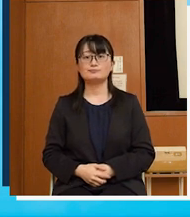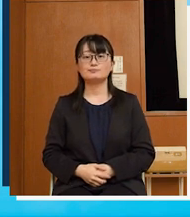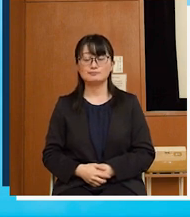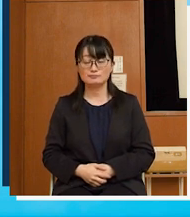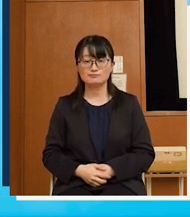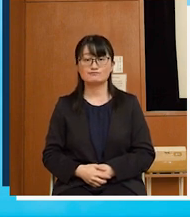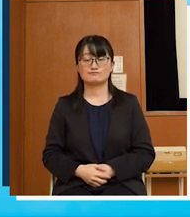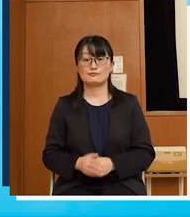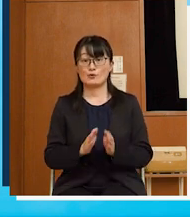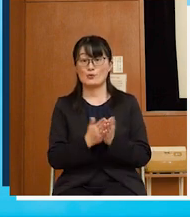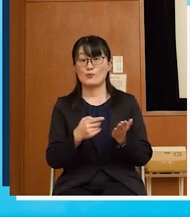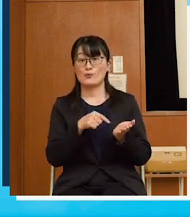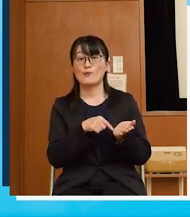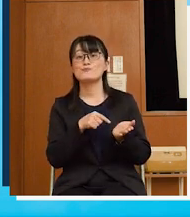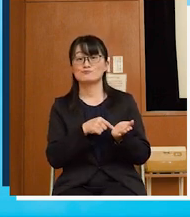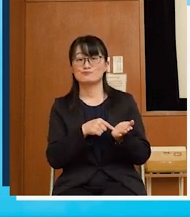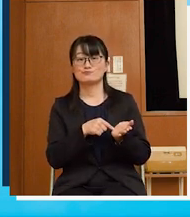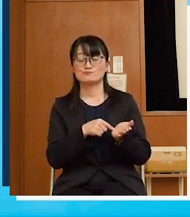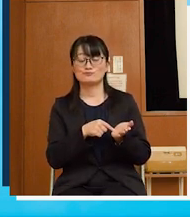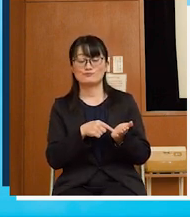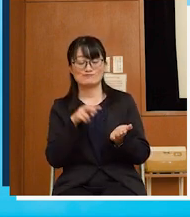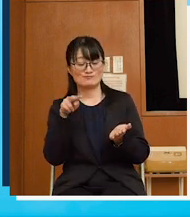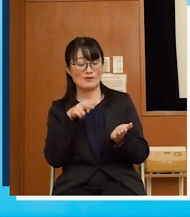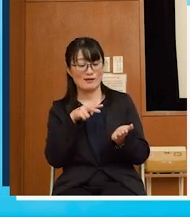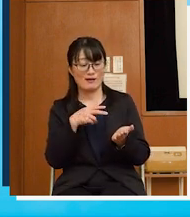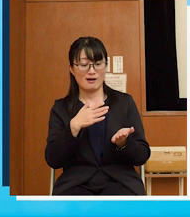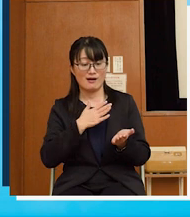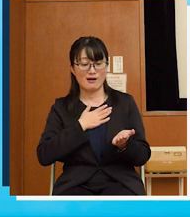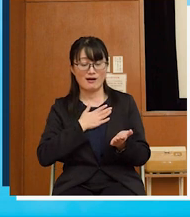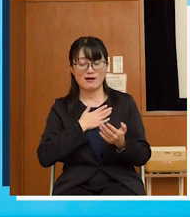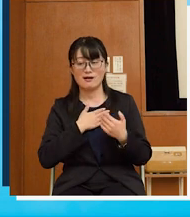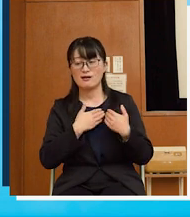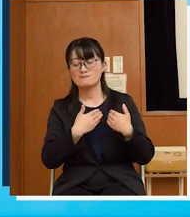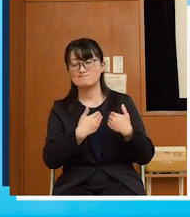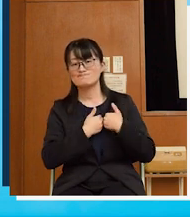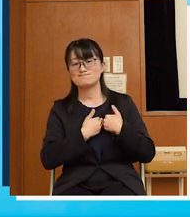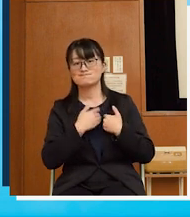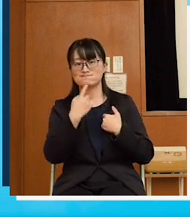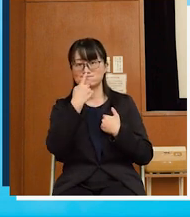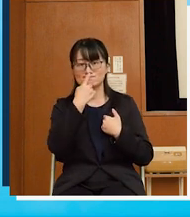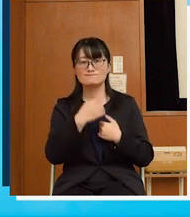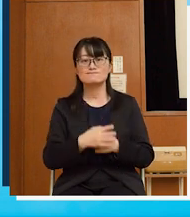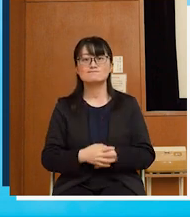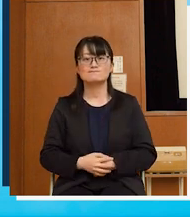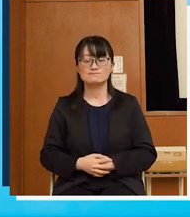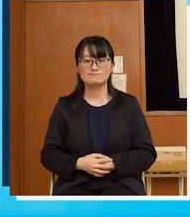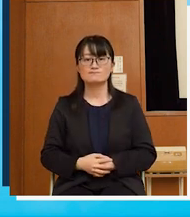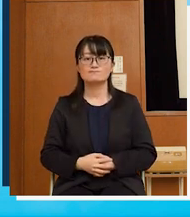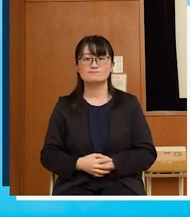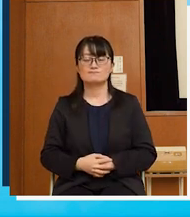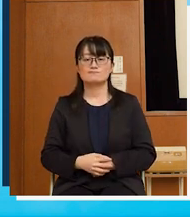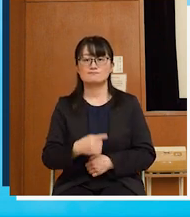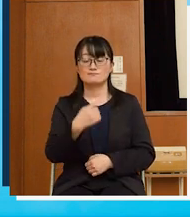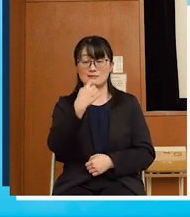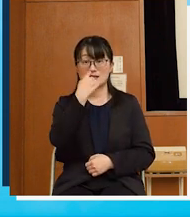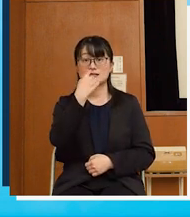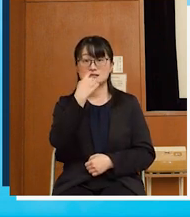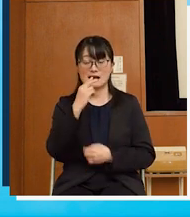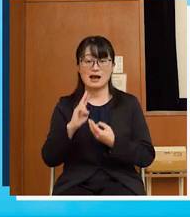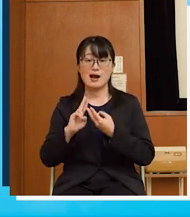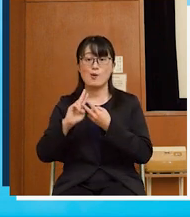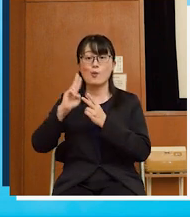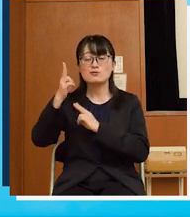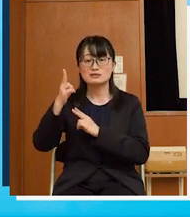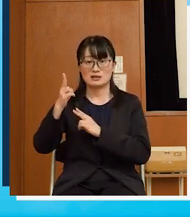本のこのとこにて非常にショックを受けました私がこの沖縄に対し